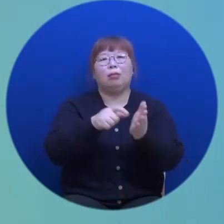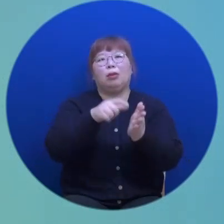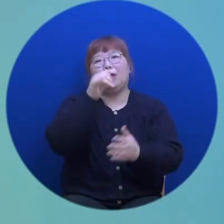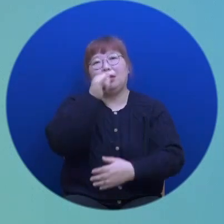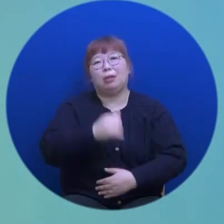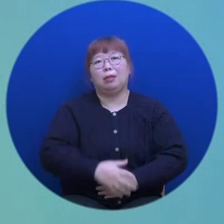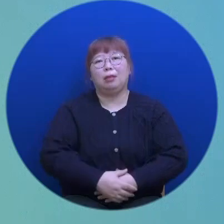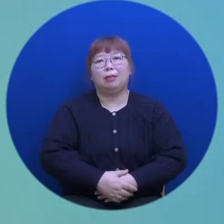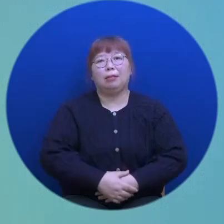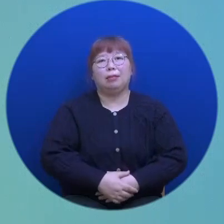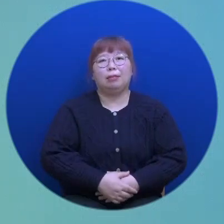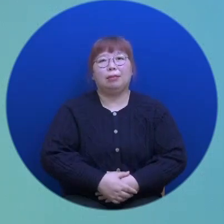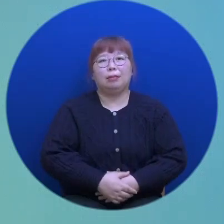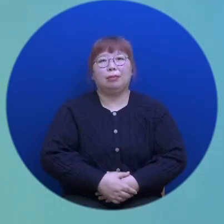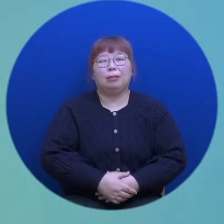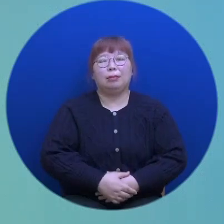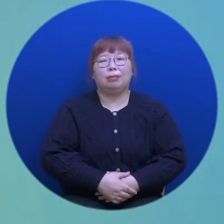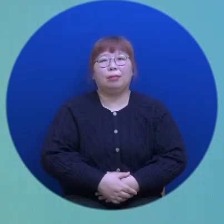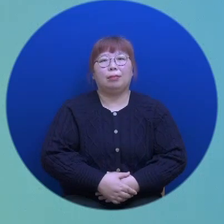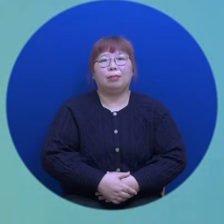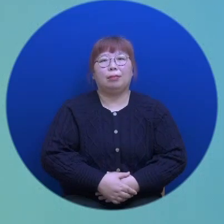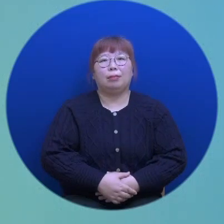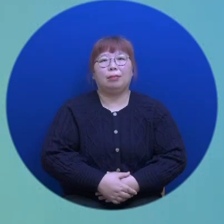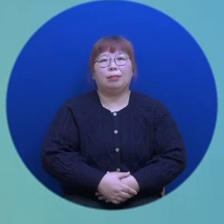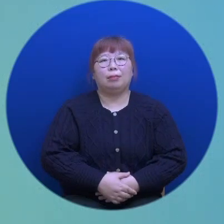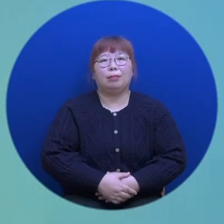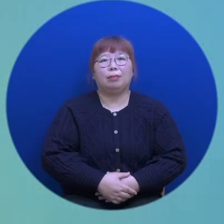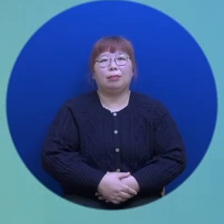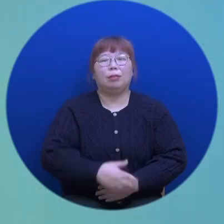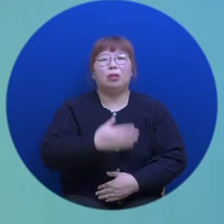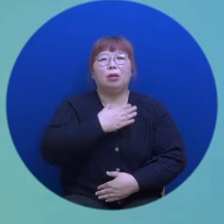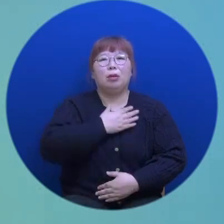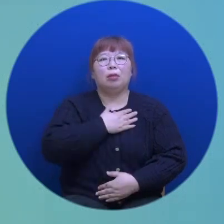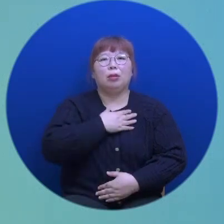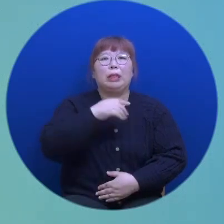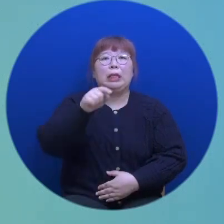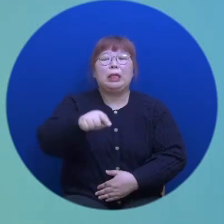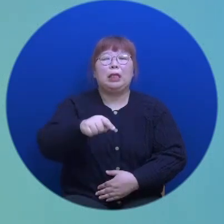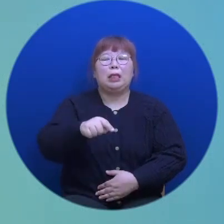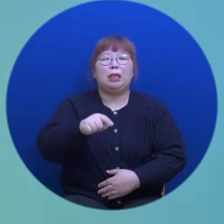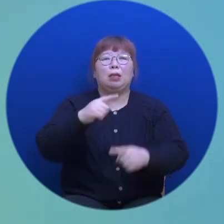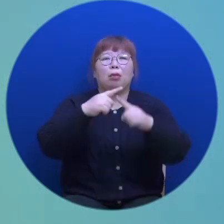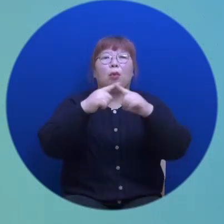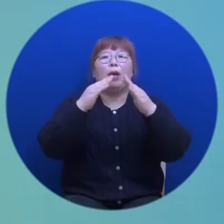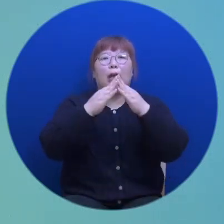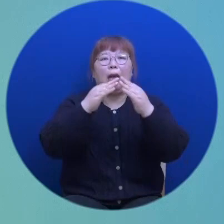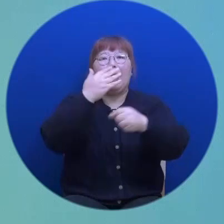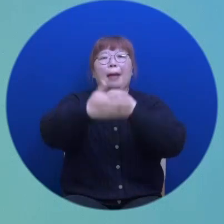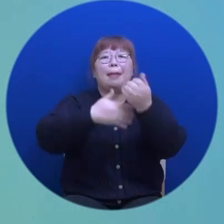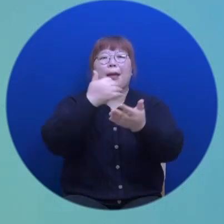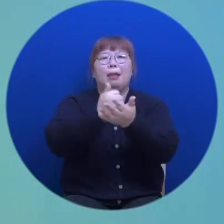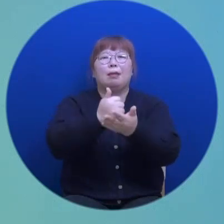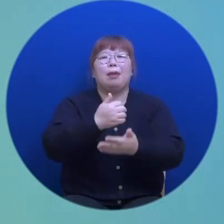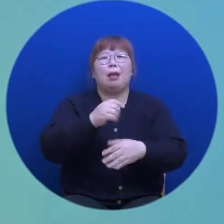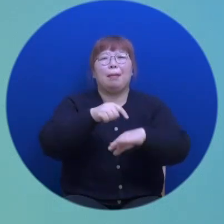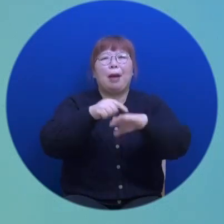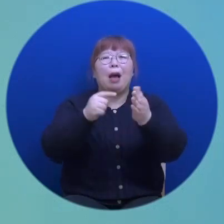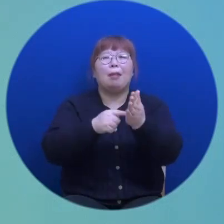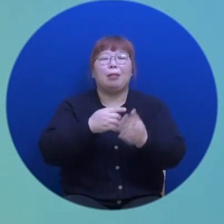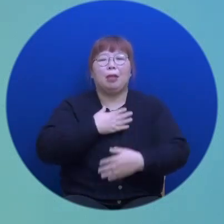말씀이죠. 저는 우리 온세계교회가 하나님의 마음을